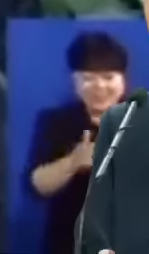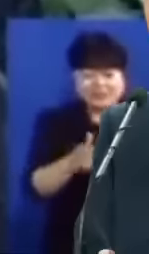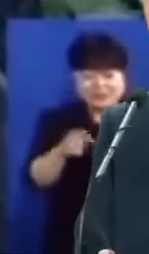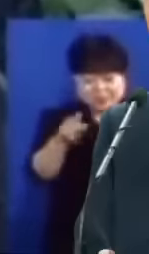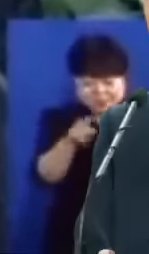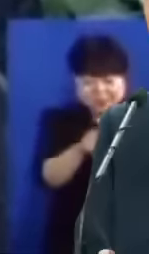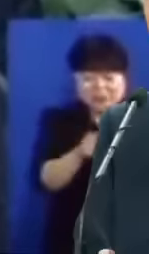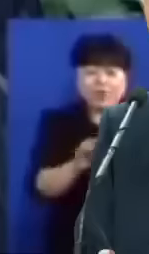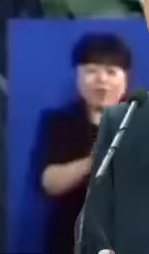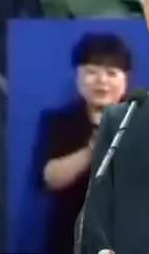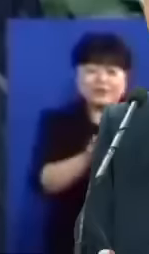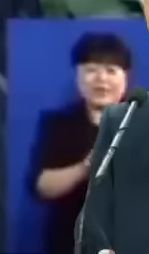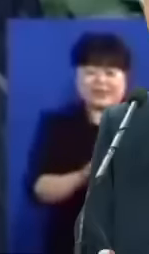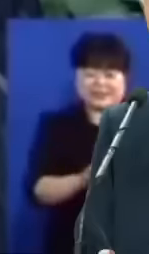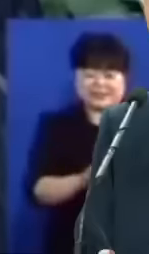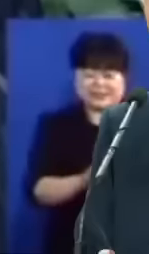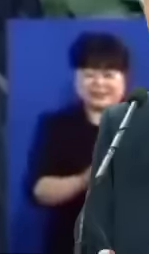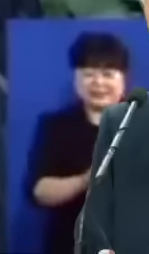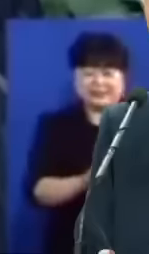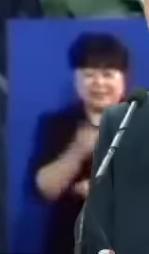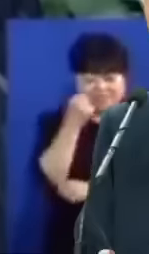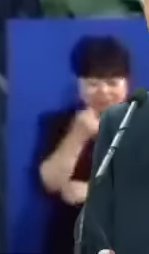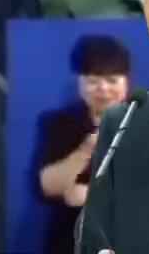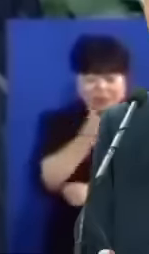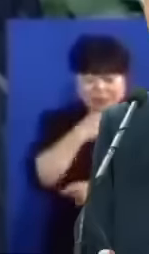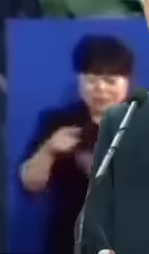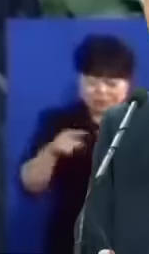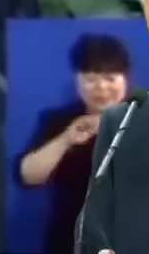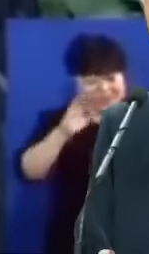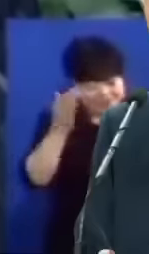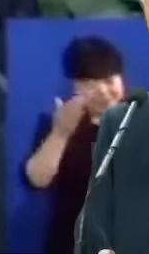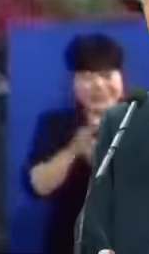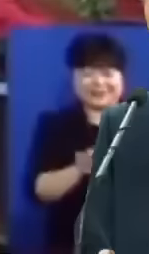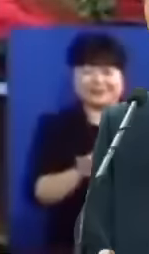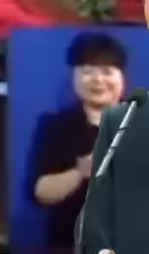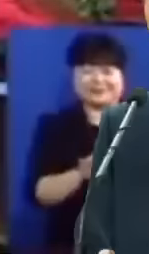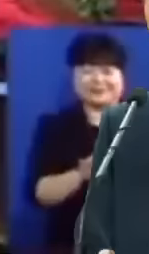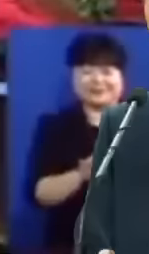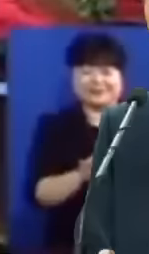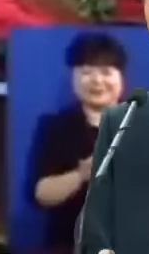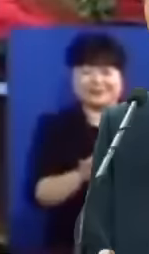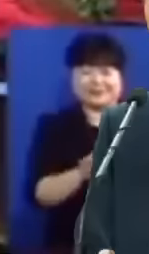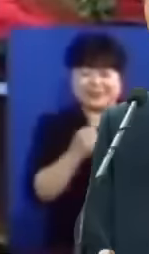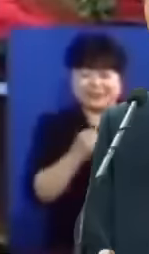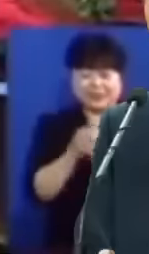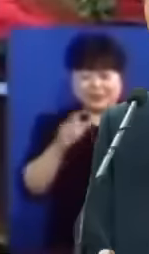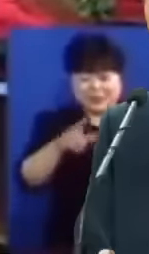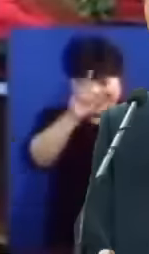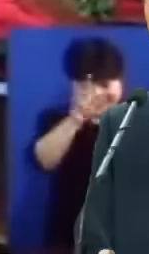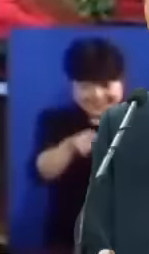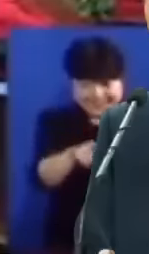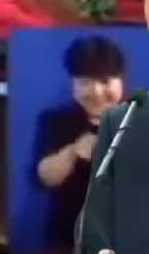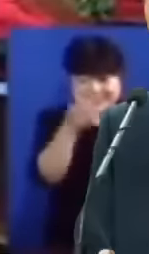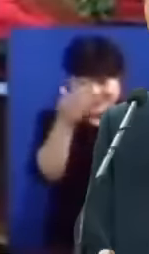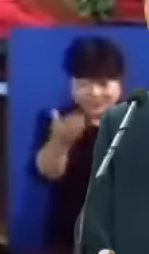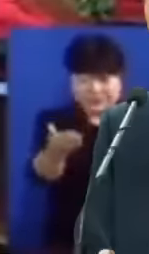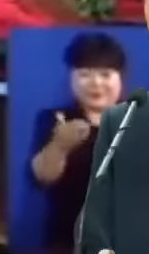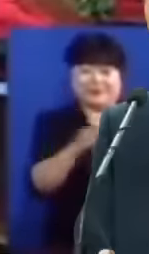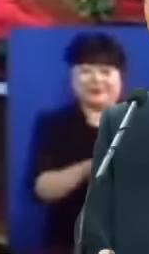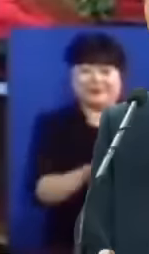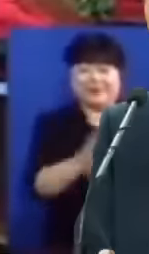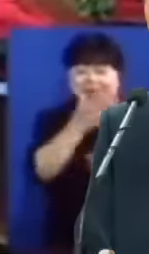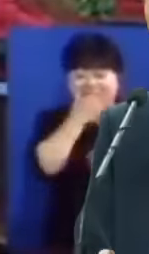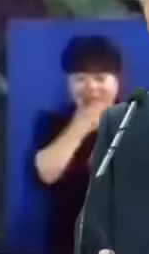예수님을 믿고 그 사랑을 기초로 행복을 우리는 누릴 수가 있는 것입니다. 그러므로 오늘 이 시간